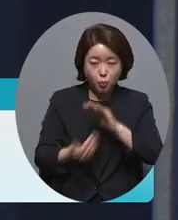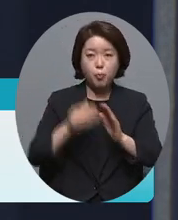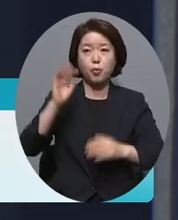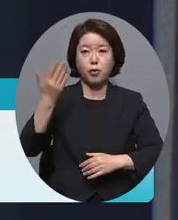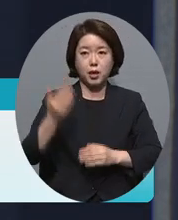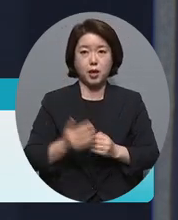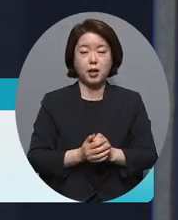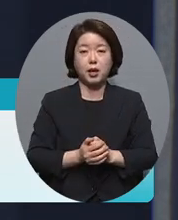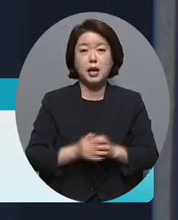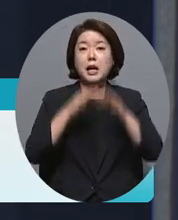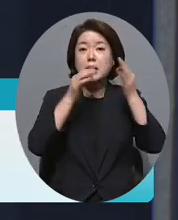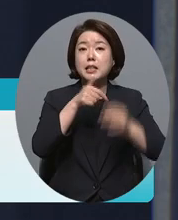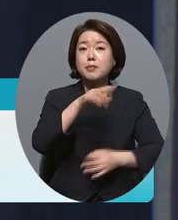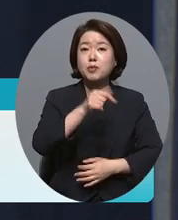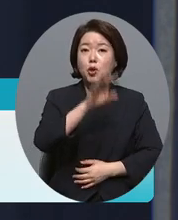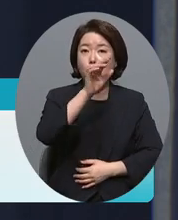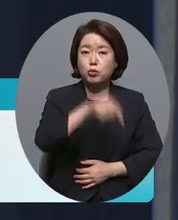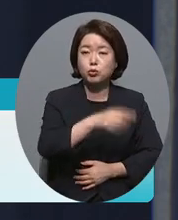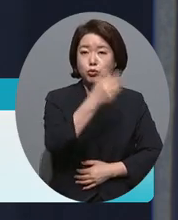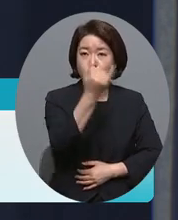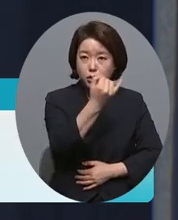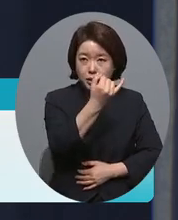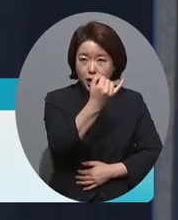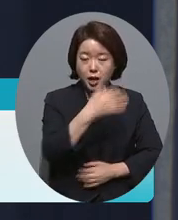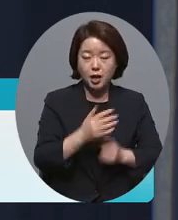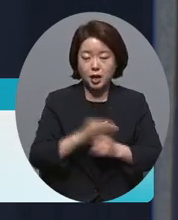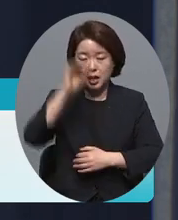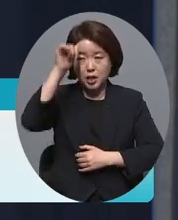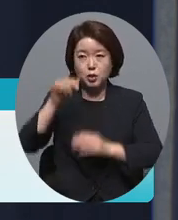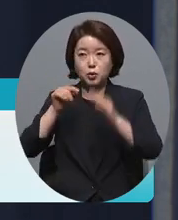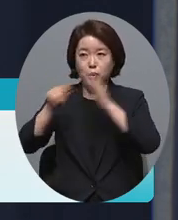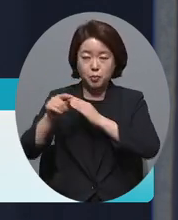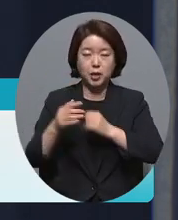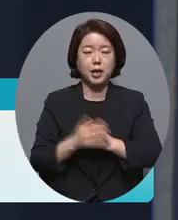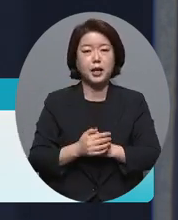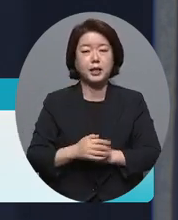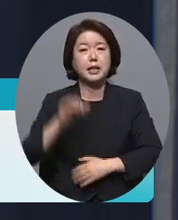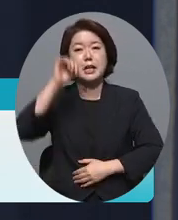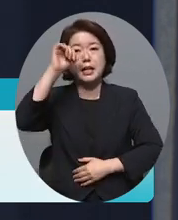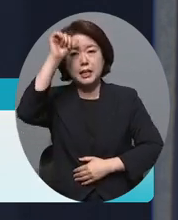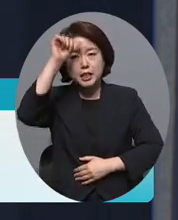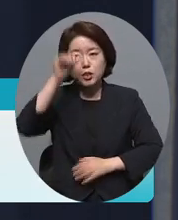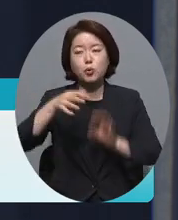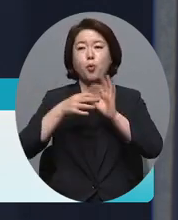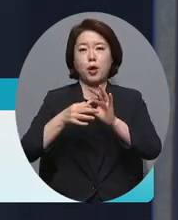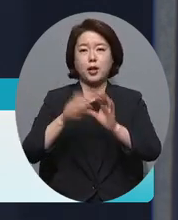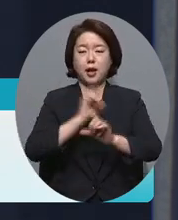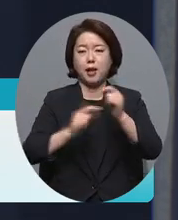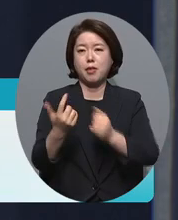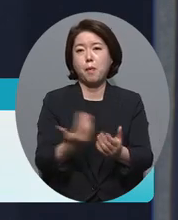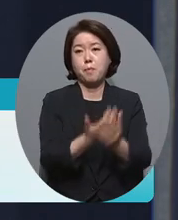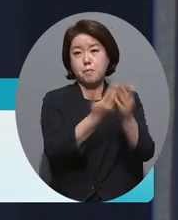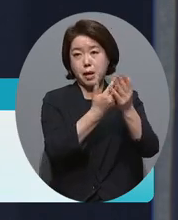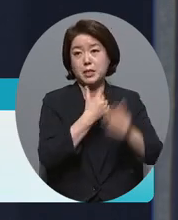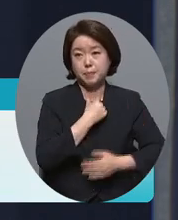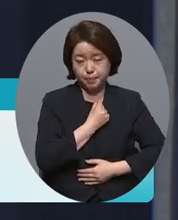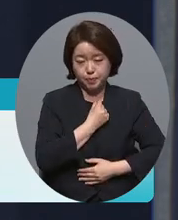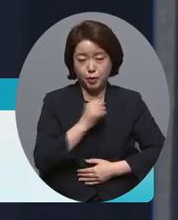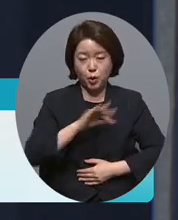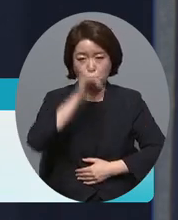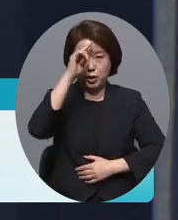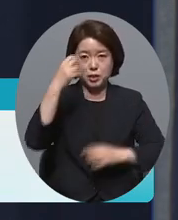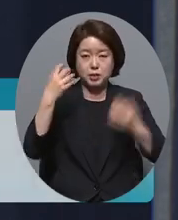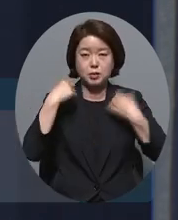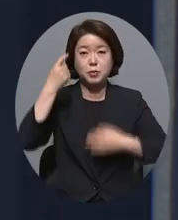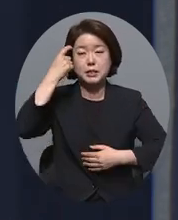김정숙 여사의 인도 방문은 대인도관계를 더욱 발전시키려고 하는 우리 정부의 의지를 담은